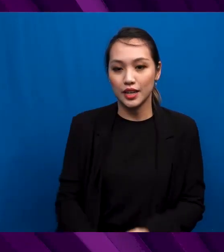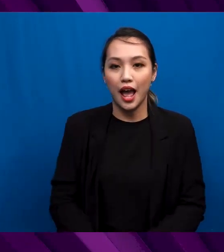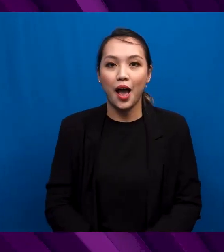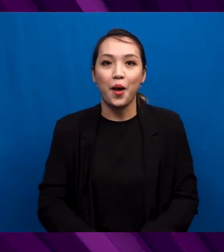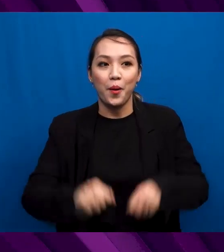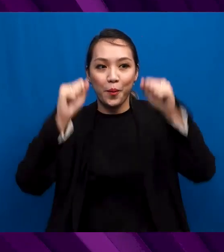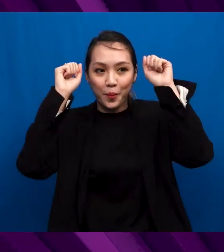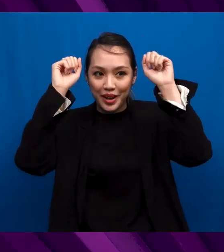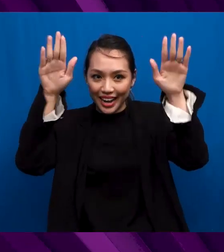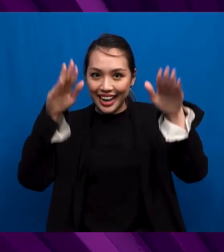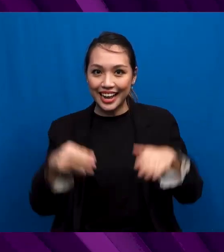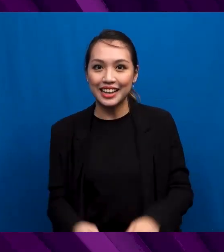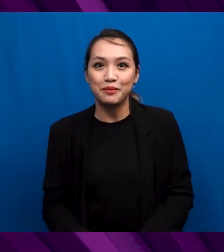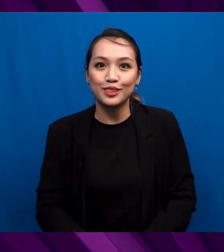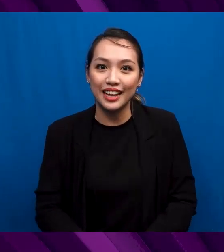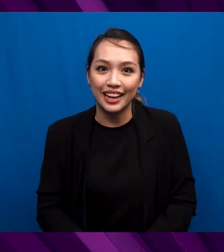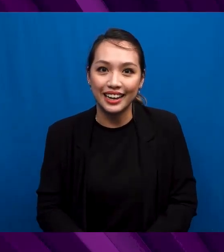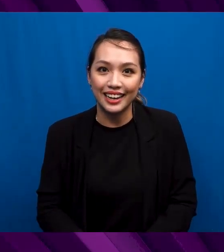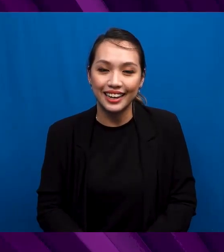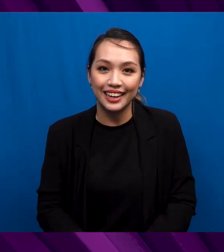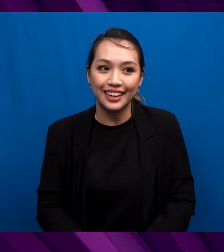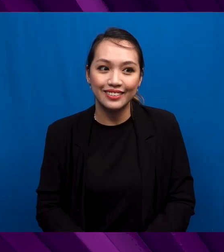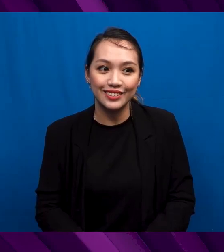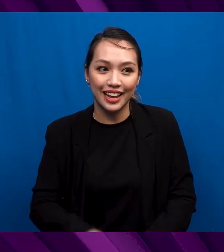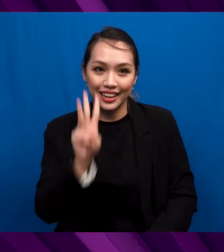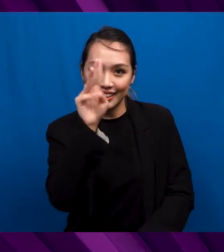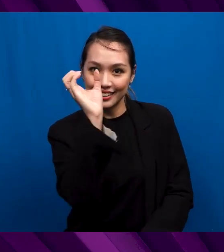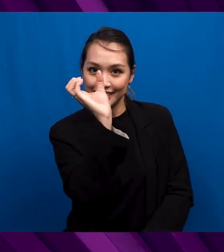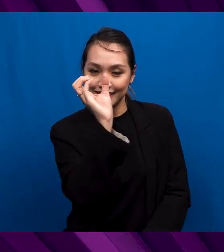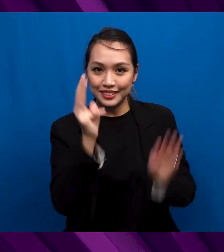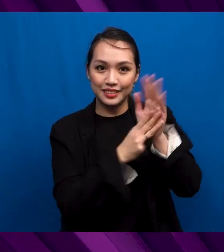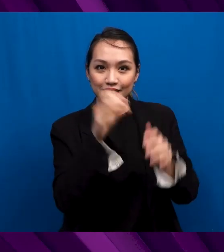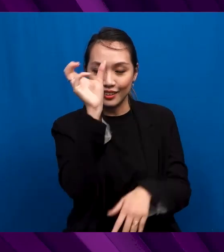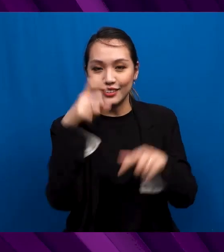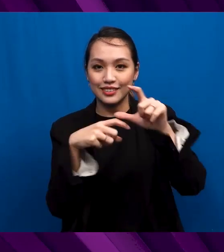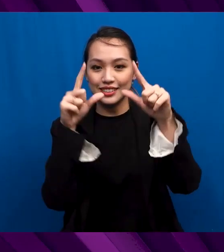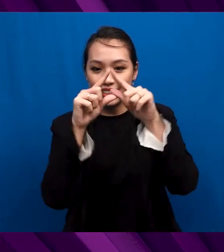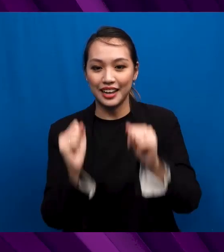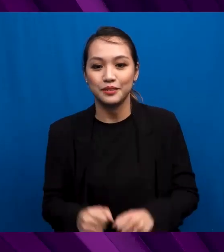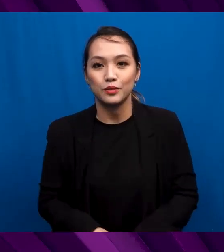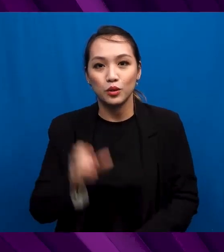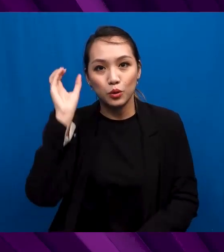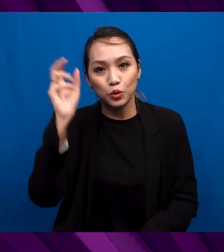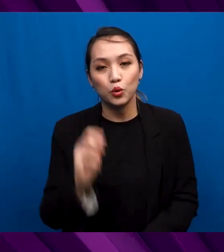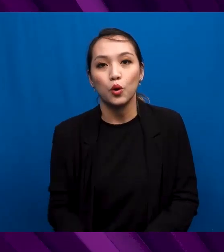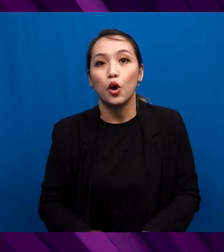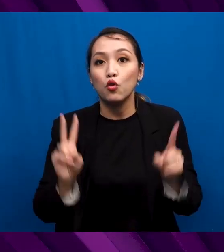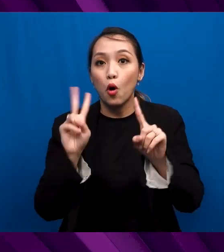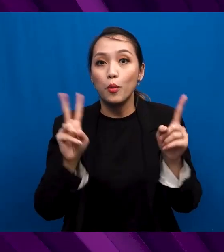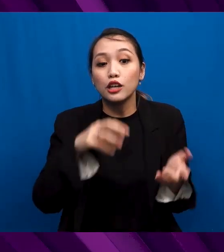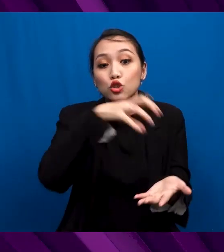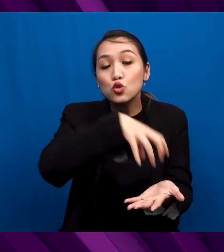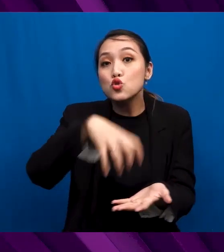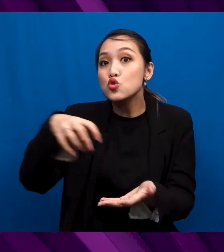Israel, part 1 dan part 2. Hari ini babak pertama, saya lanjutkan nanti babak